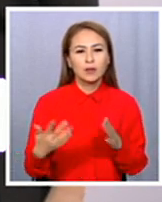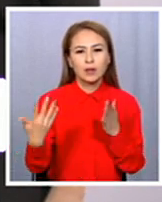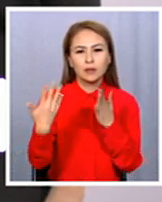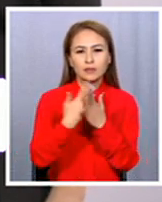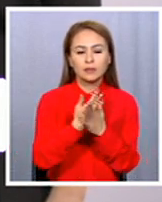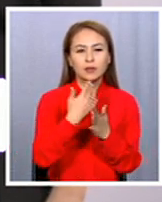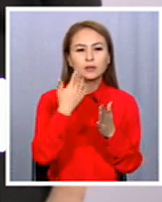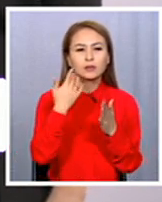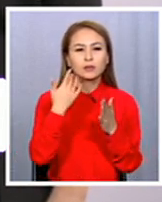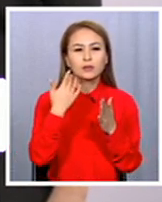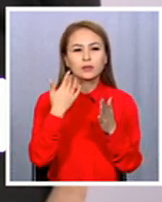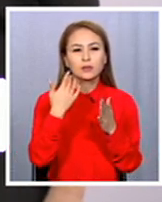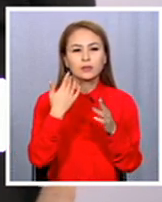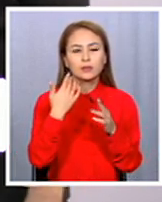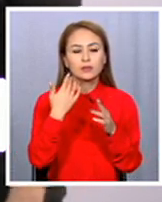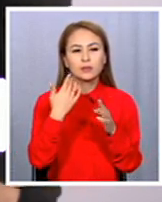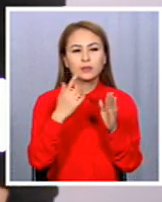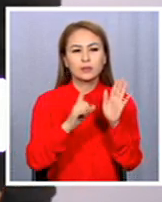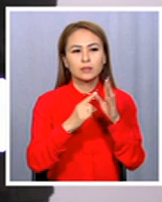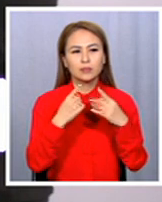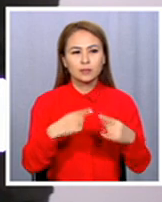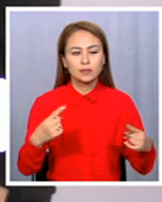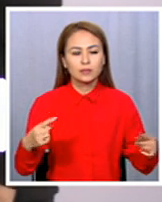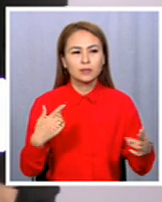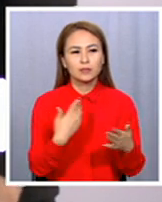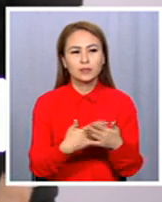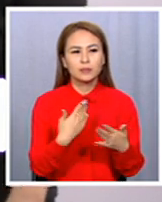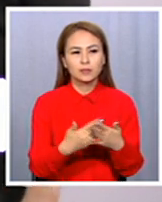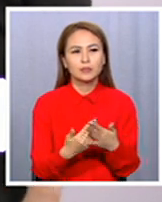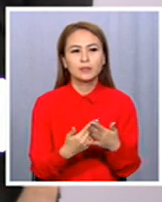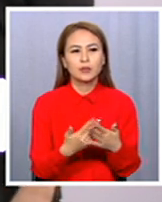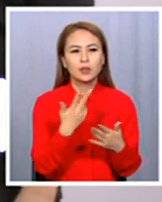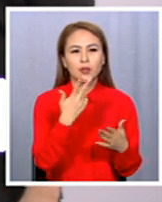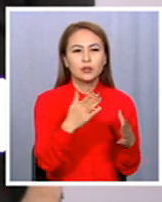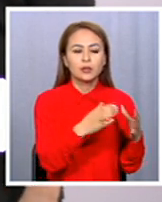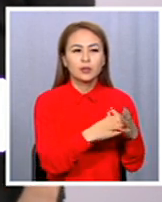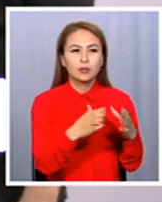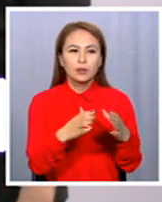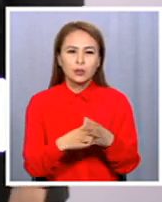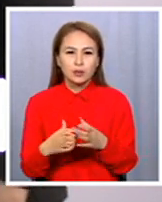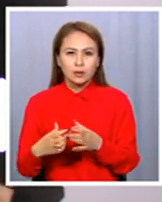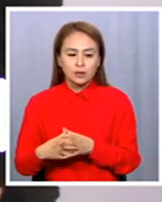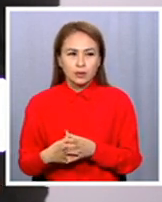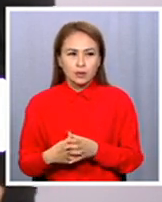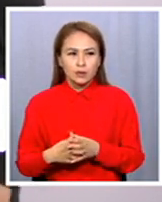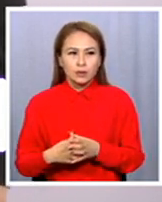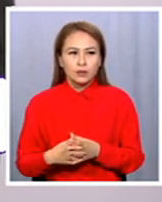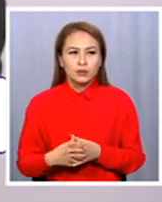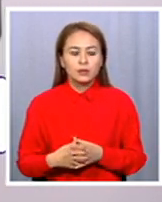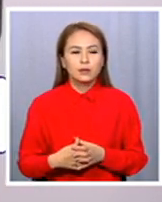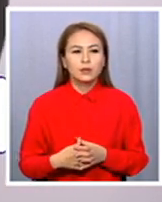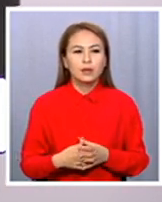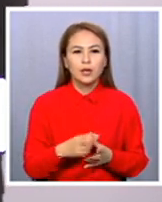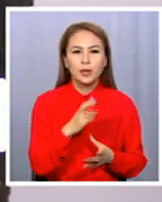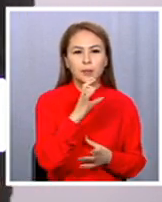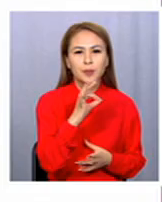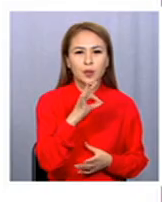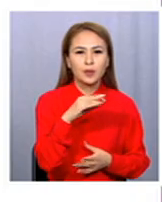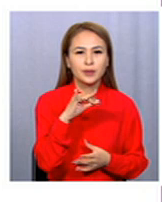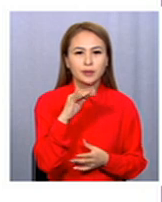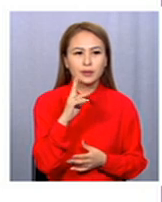факторларды айтамыз. Яғни олар үш топқа бөлінеді. Олар биотикалық